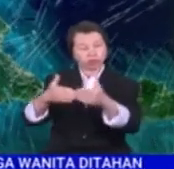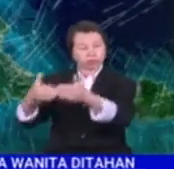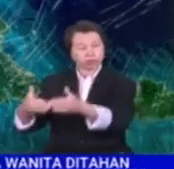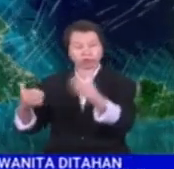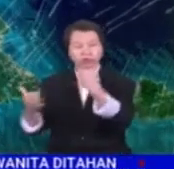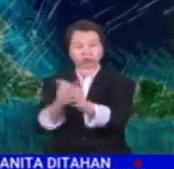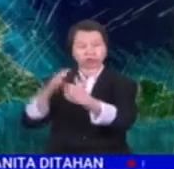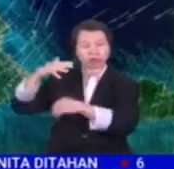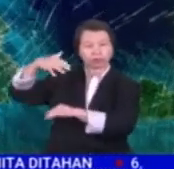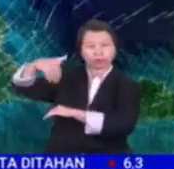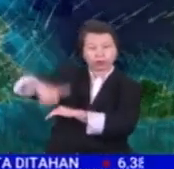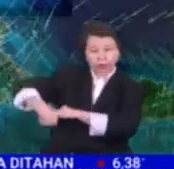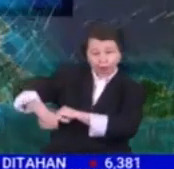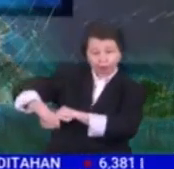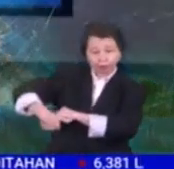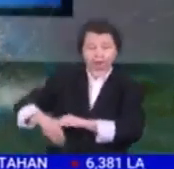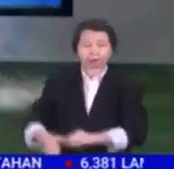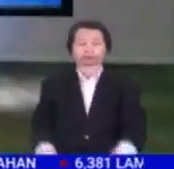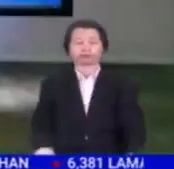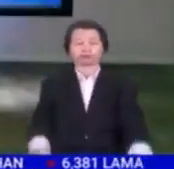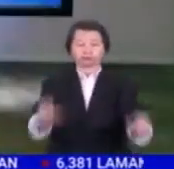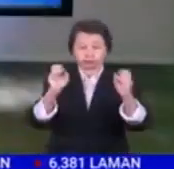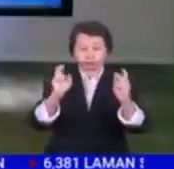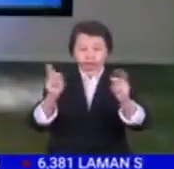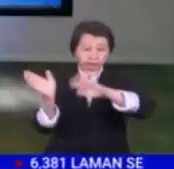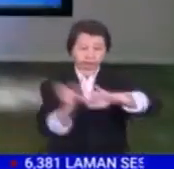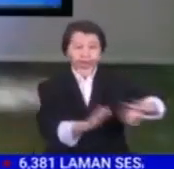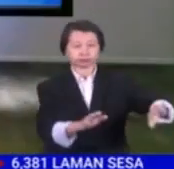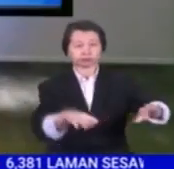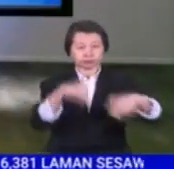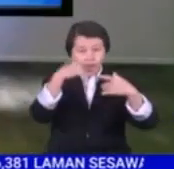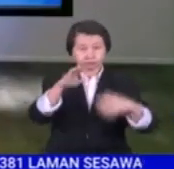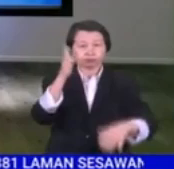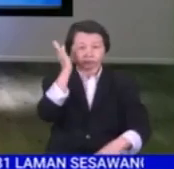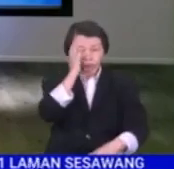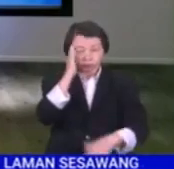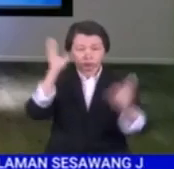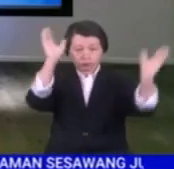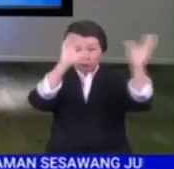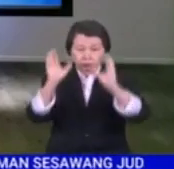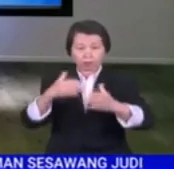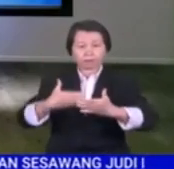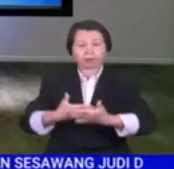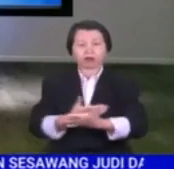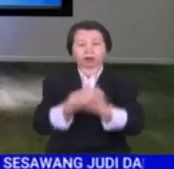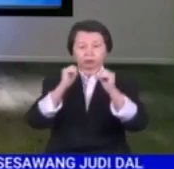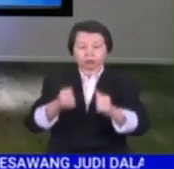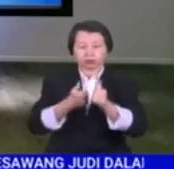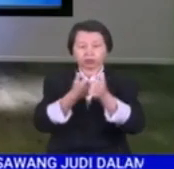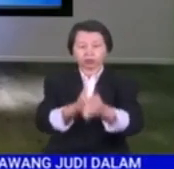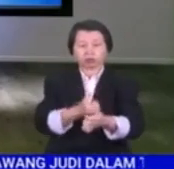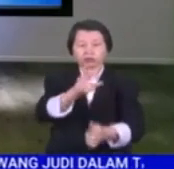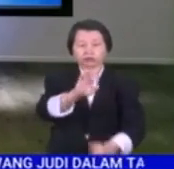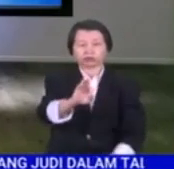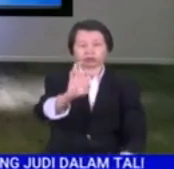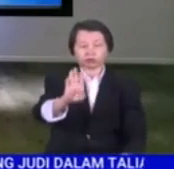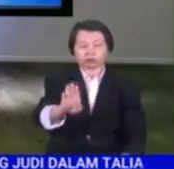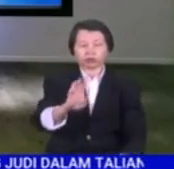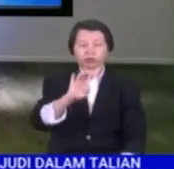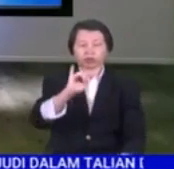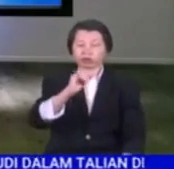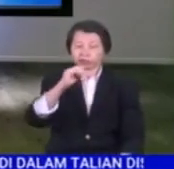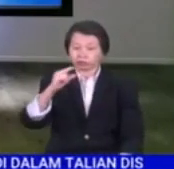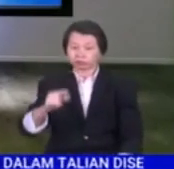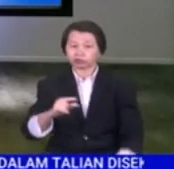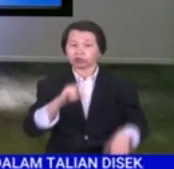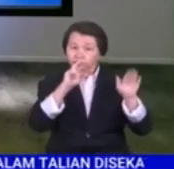ke lewat malam nanti. Baiklah, untuk mendapatkan info cuaca terkini di Malaysia, boleh ikuti kami di Facebook,